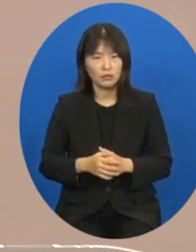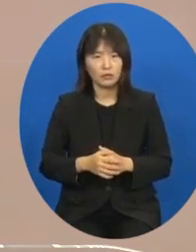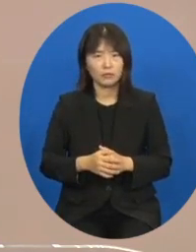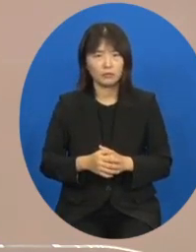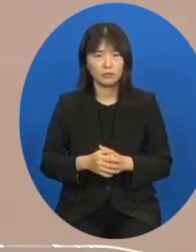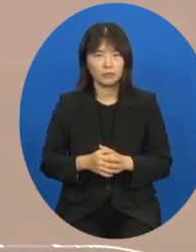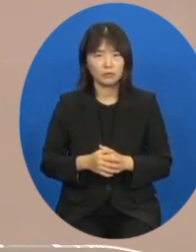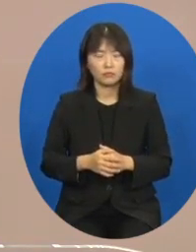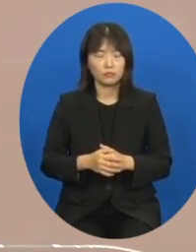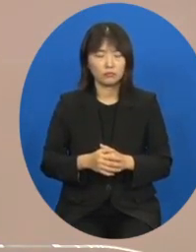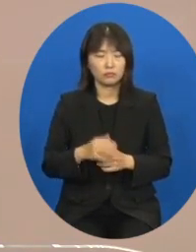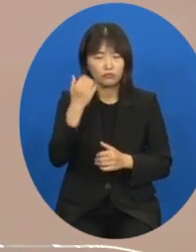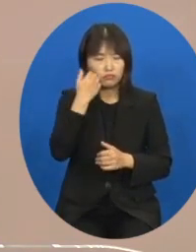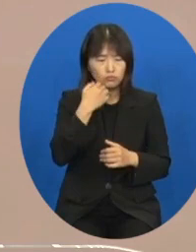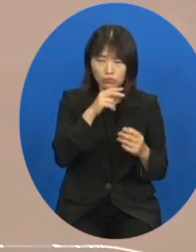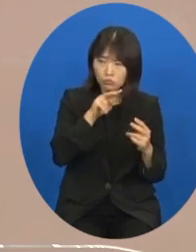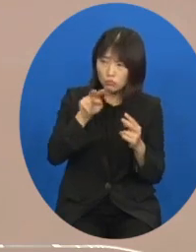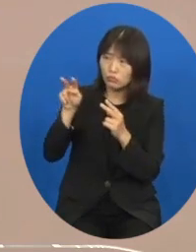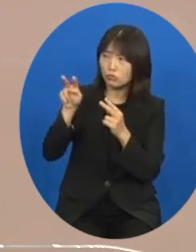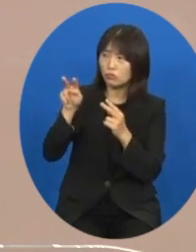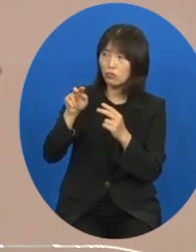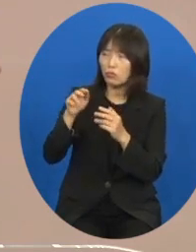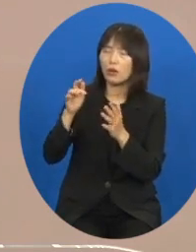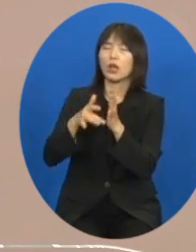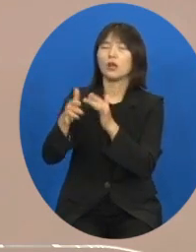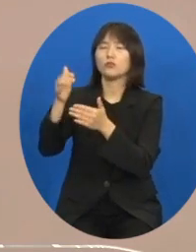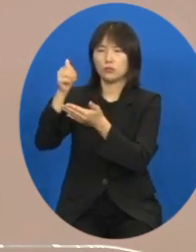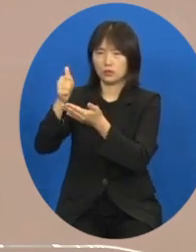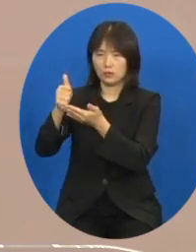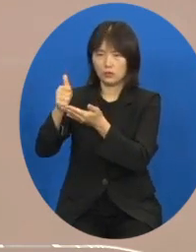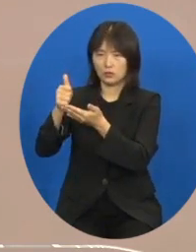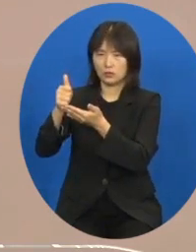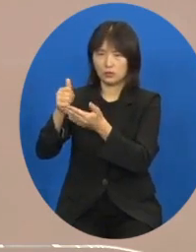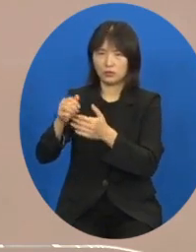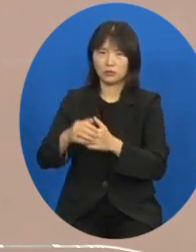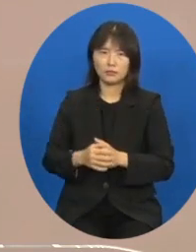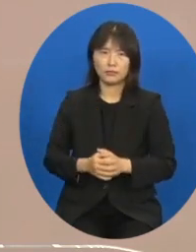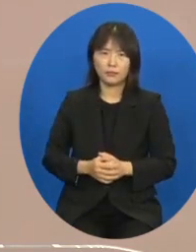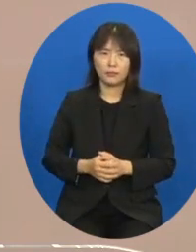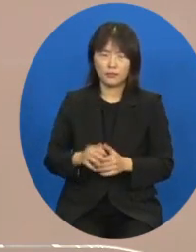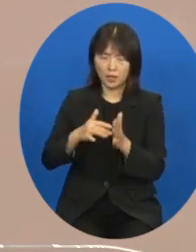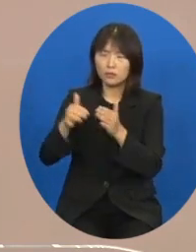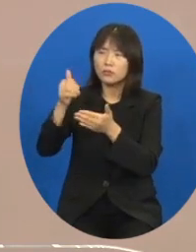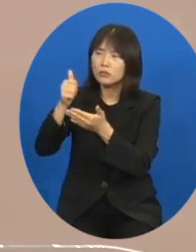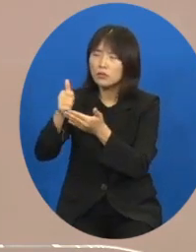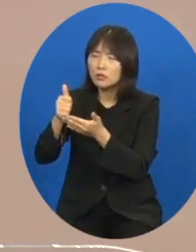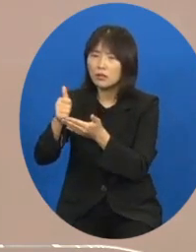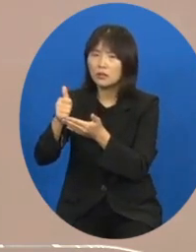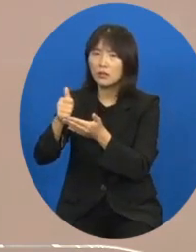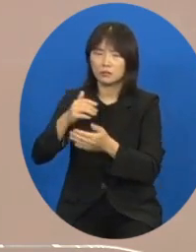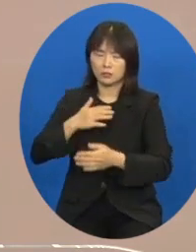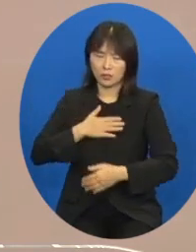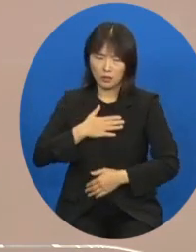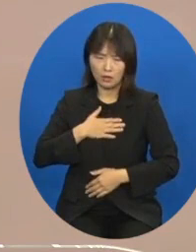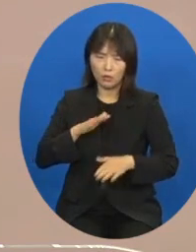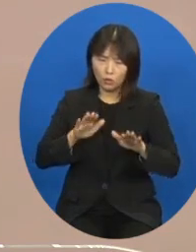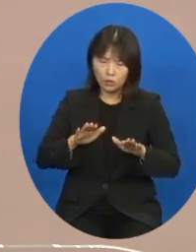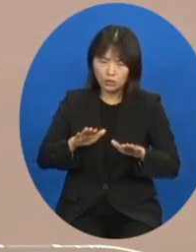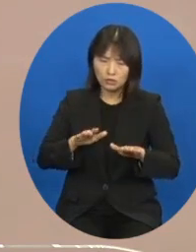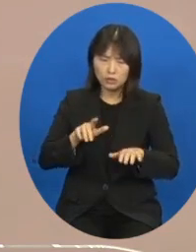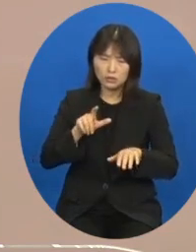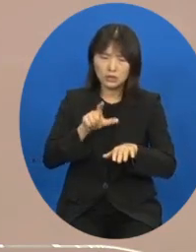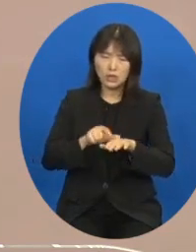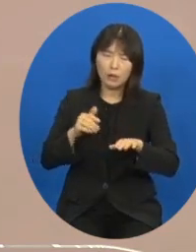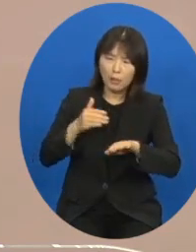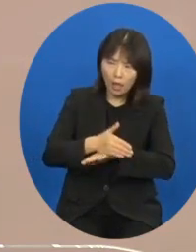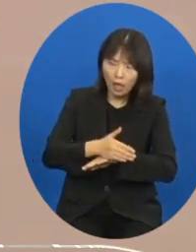그래서 누군가 하고 돌아보니까 예수님이신 겁니다. 예수님, 제가 오늘 시간이